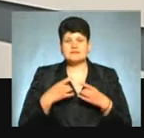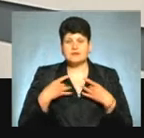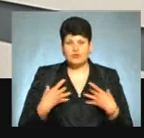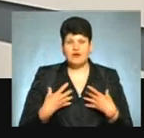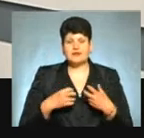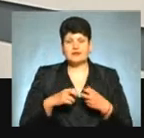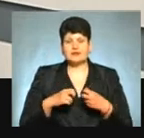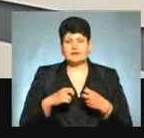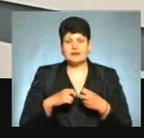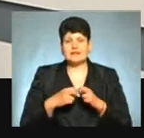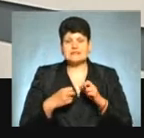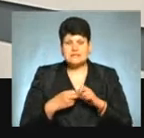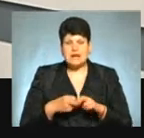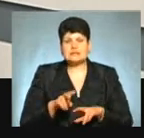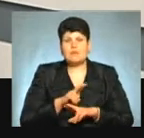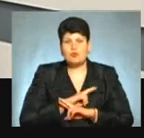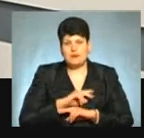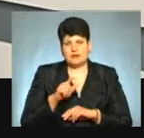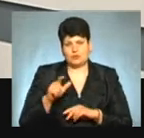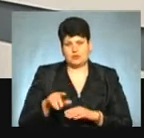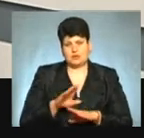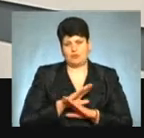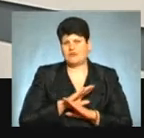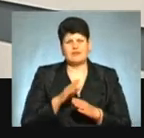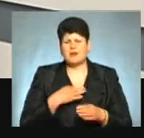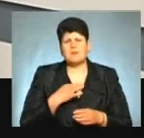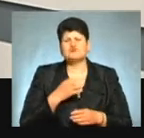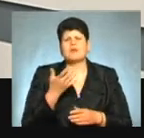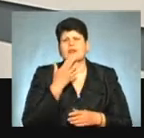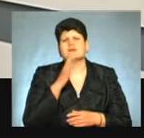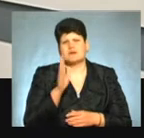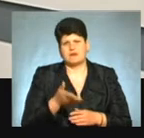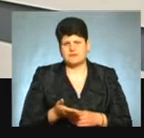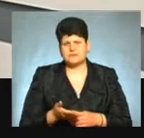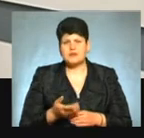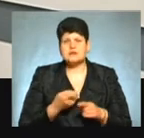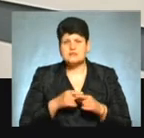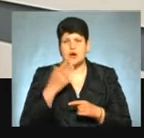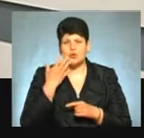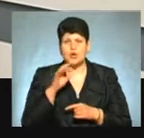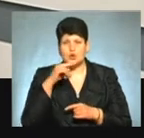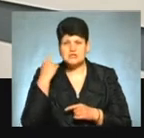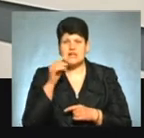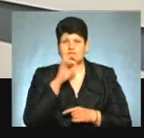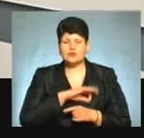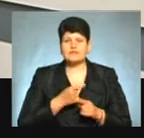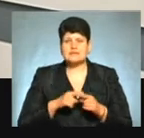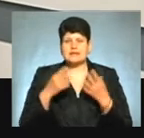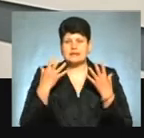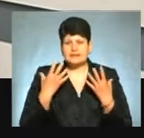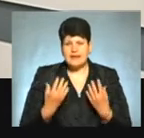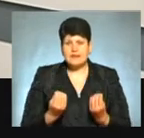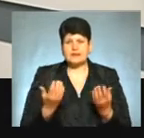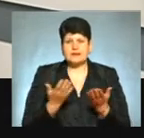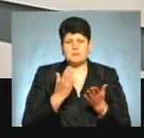тих людей, які полегли в Другій світовій війні, байдуже якої національності вони є. Це тоді, коли Росія використовує цей день, який дійсно